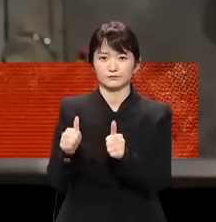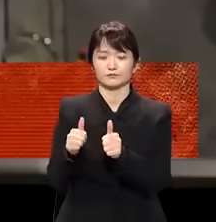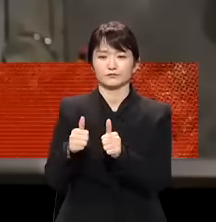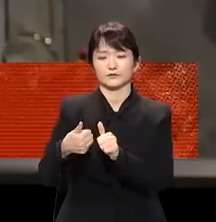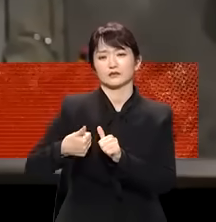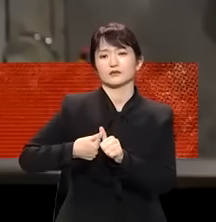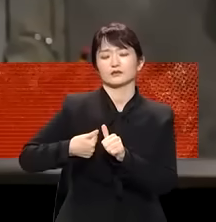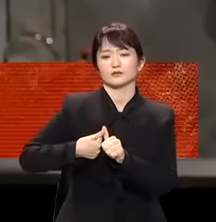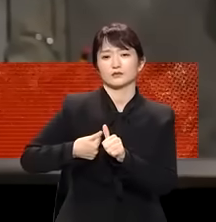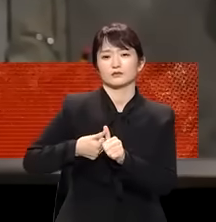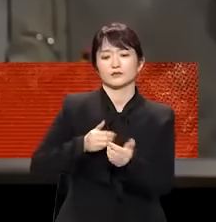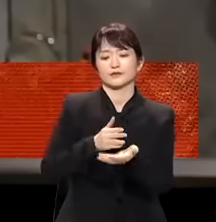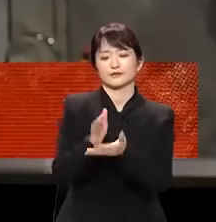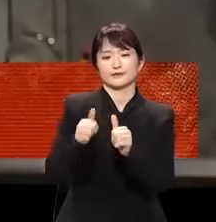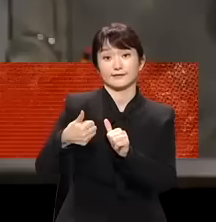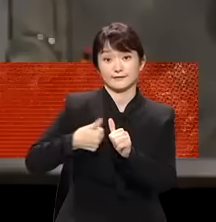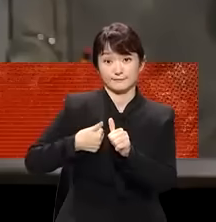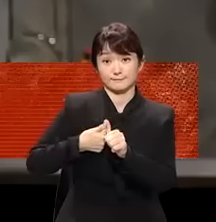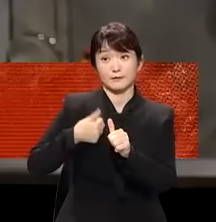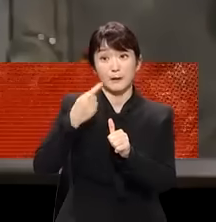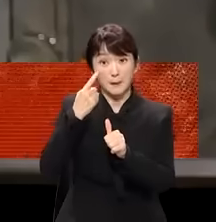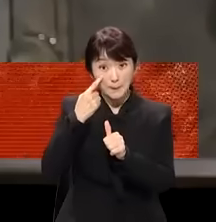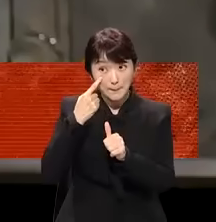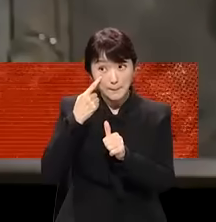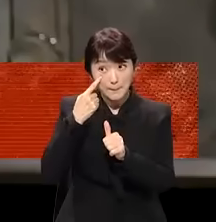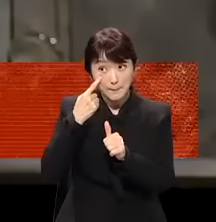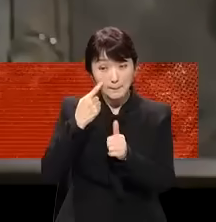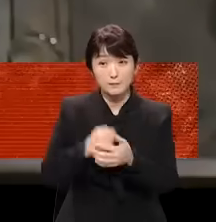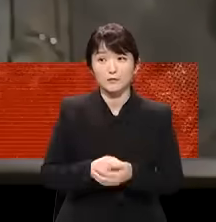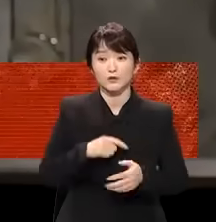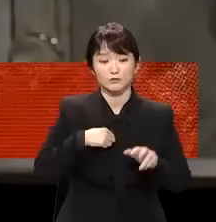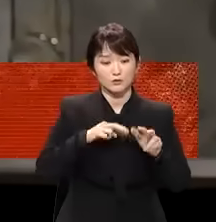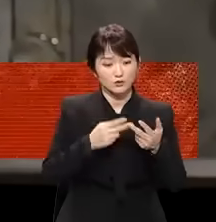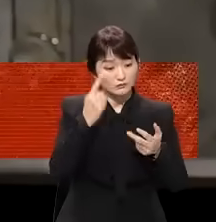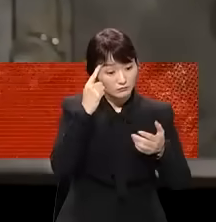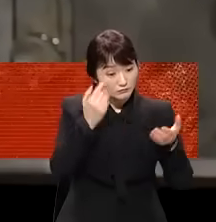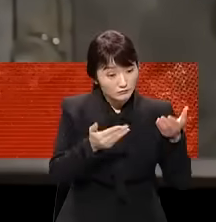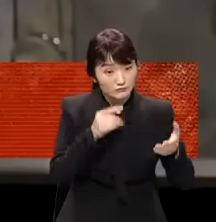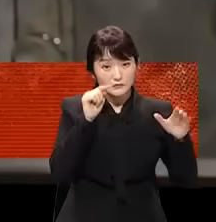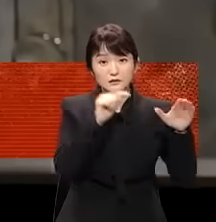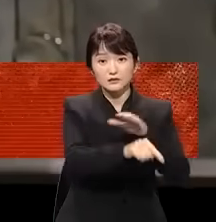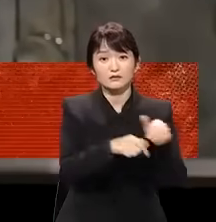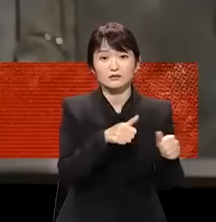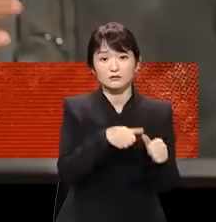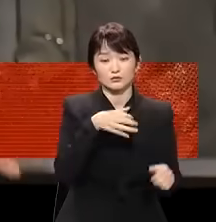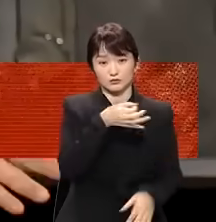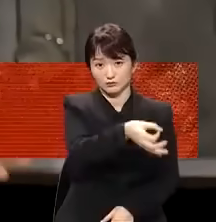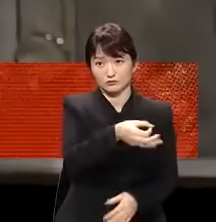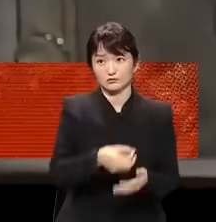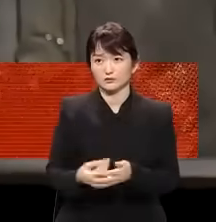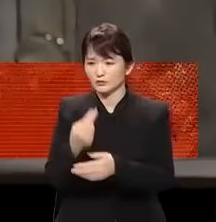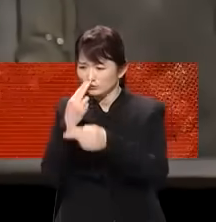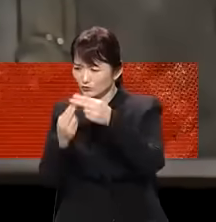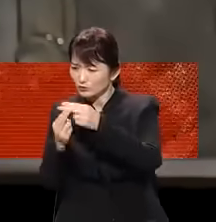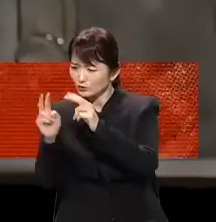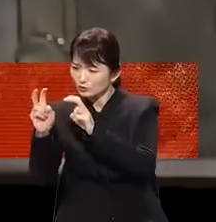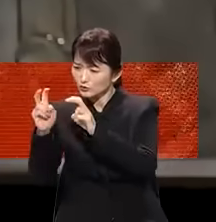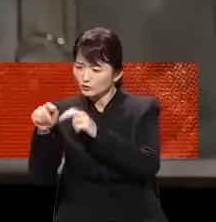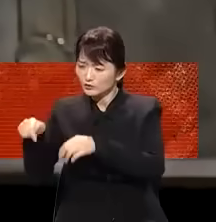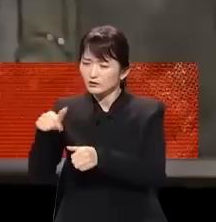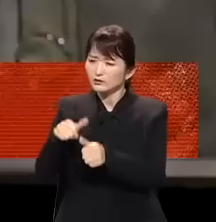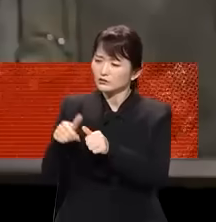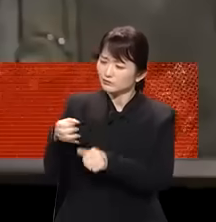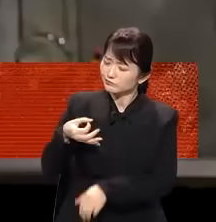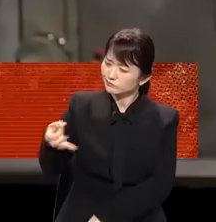자문이나 전문가 자문을 받아봐라 했을 때 본인이 판단해 가서 자문 비용이 들 수가 있지 보험회사에서 잠은 비용 든다 이건